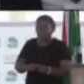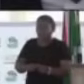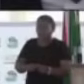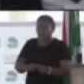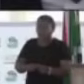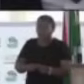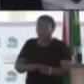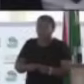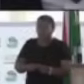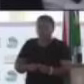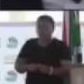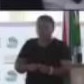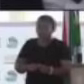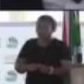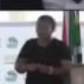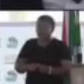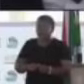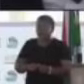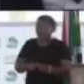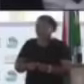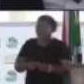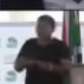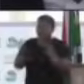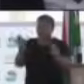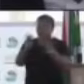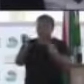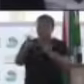akekho wazinkinga zalesi sifunda